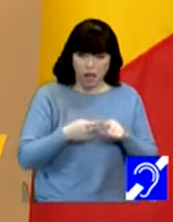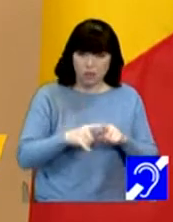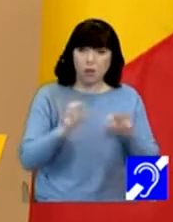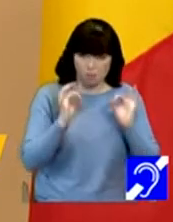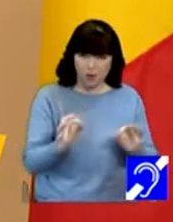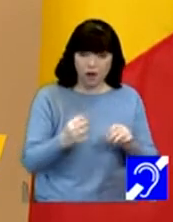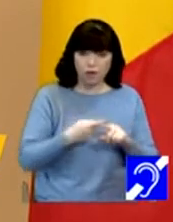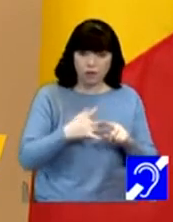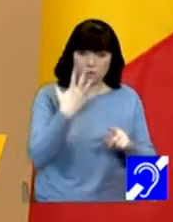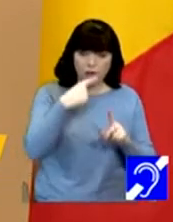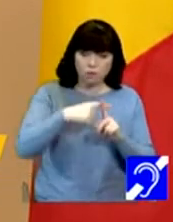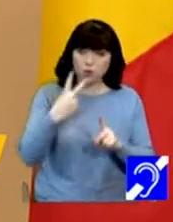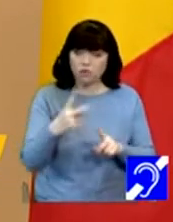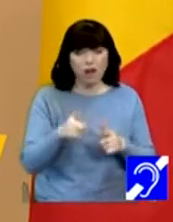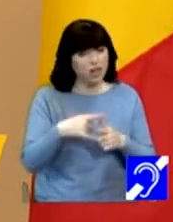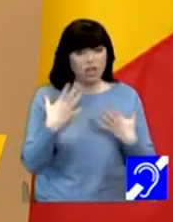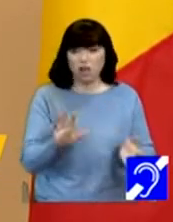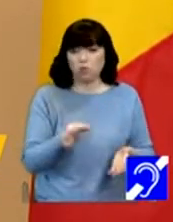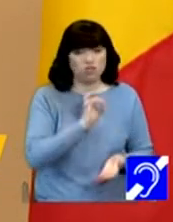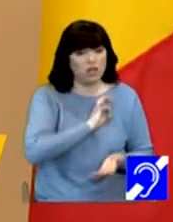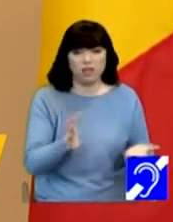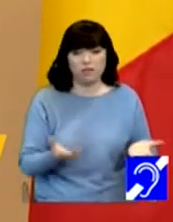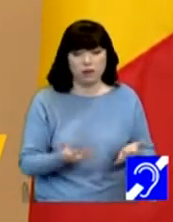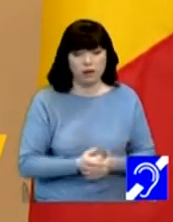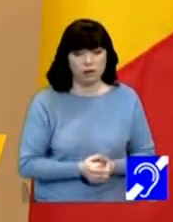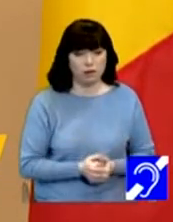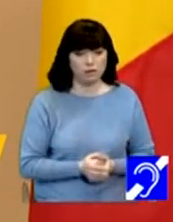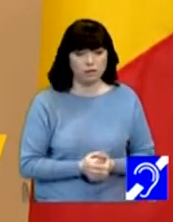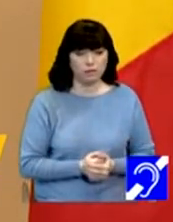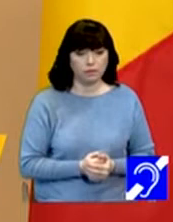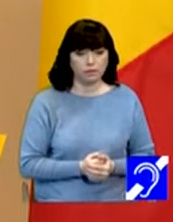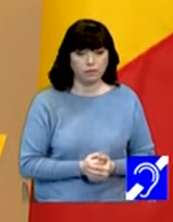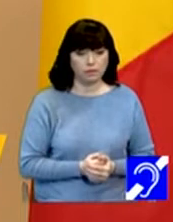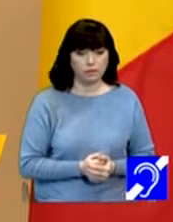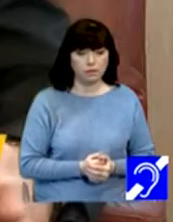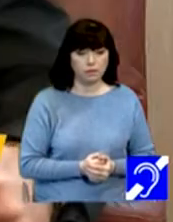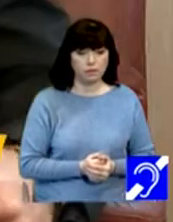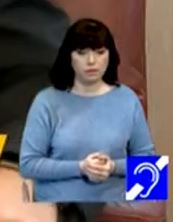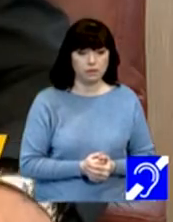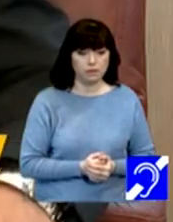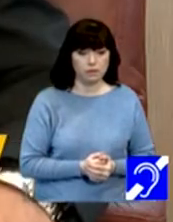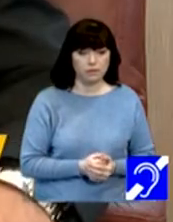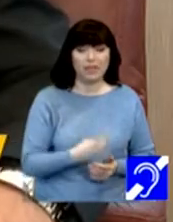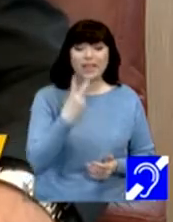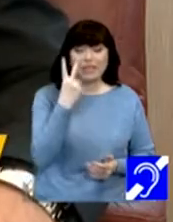mai este acest format de negocieri 5+2 pentru regiunea transnistreană?